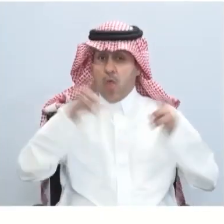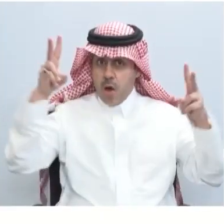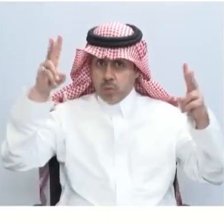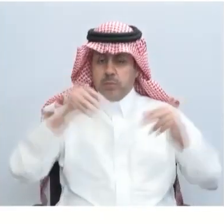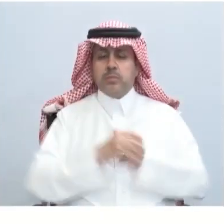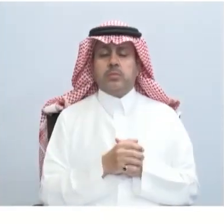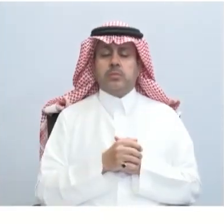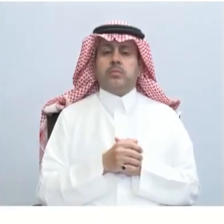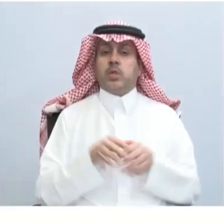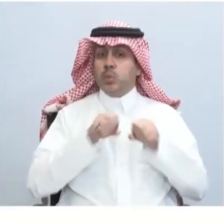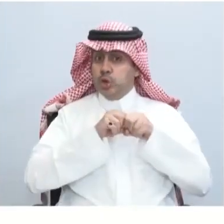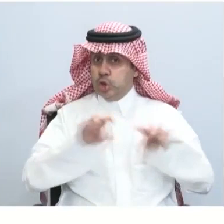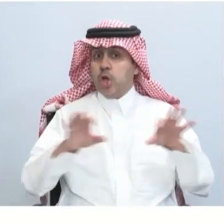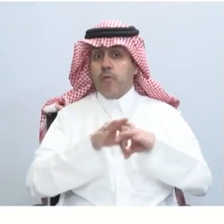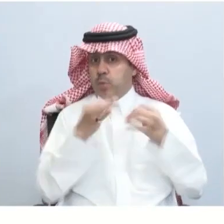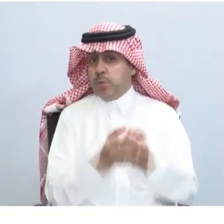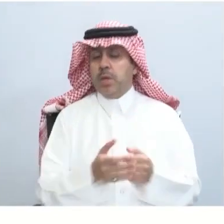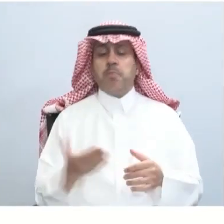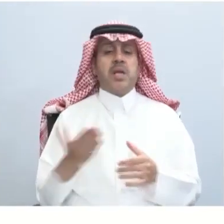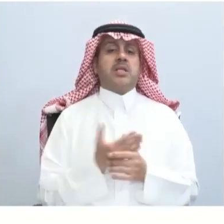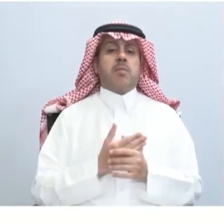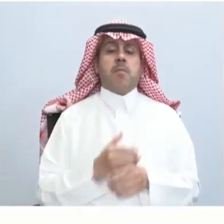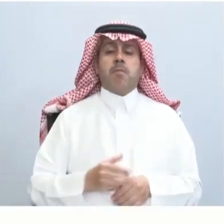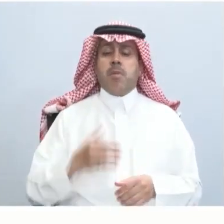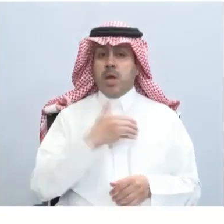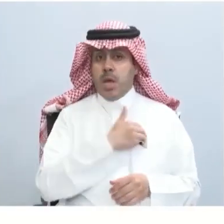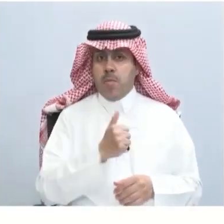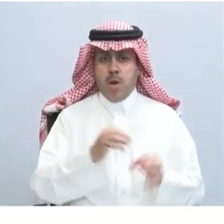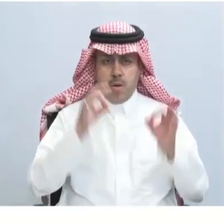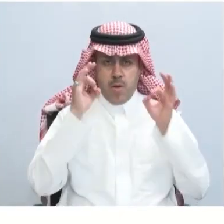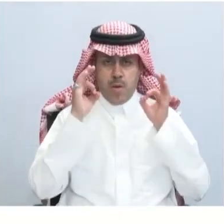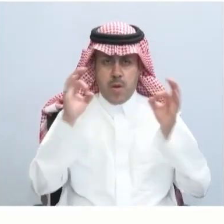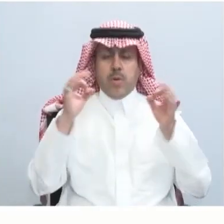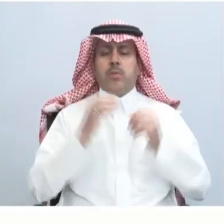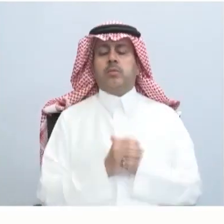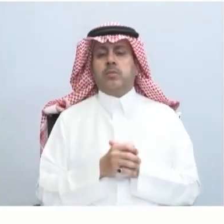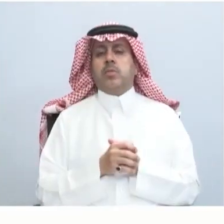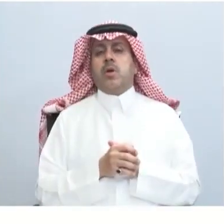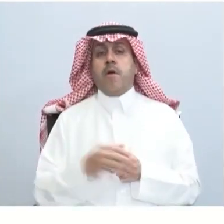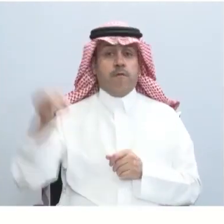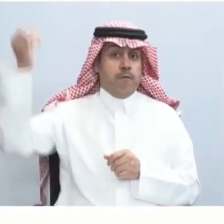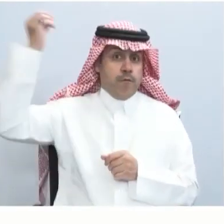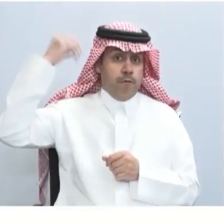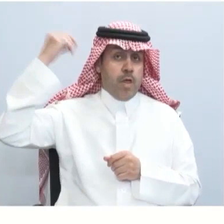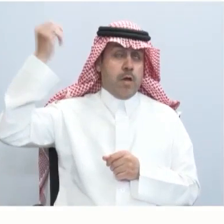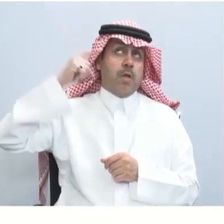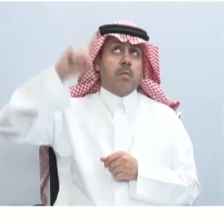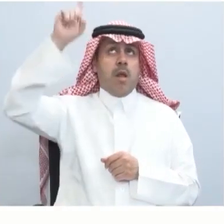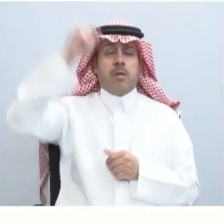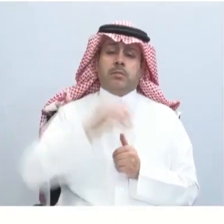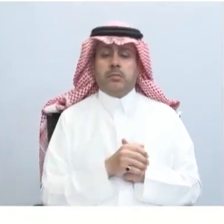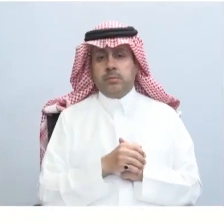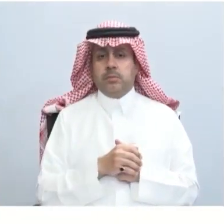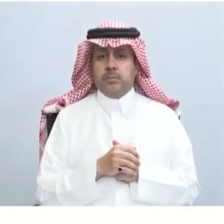وانتشاره بين المجتمع سبب من اسباب كمال الايمان وذلك كله فضل من الله جل وعلا حتى